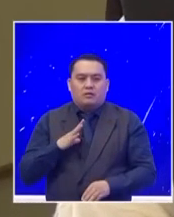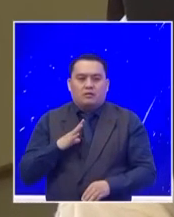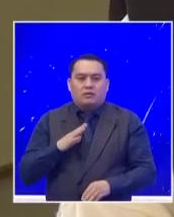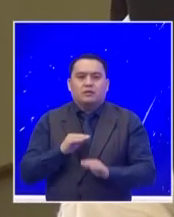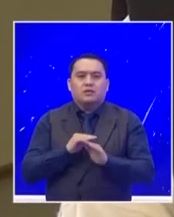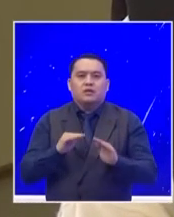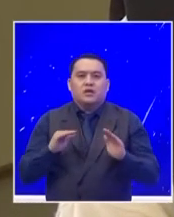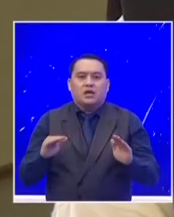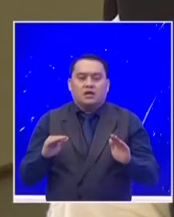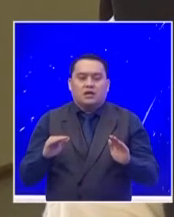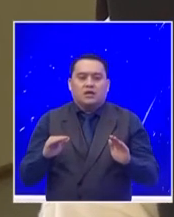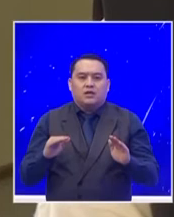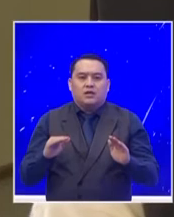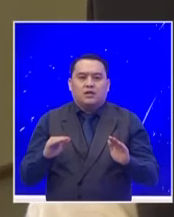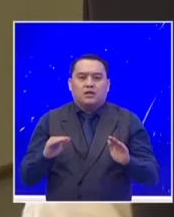детей,